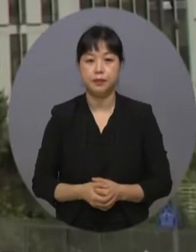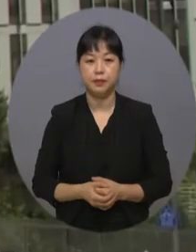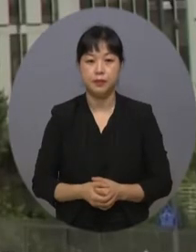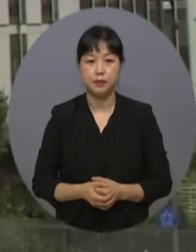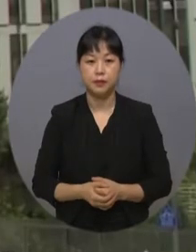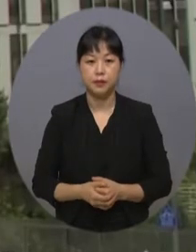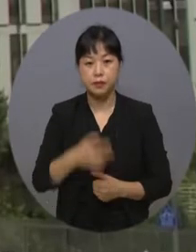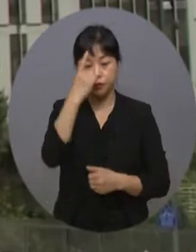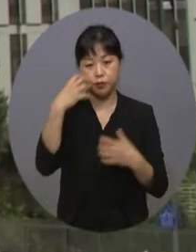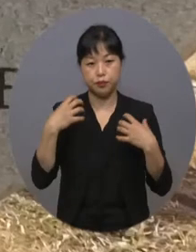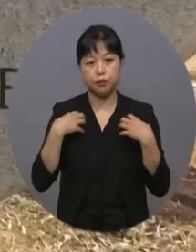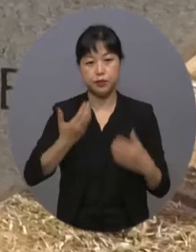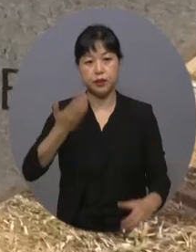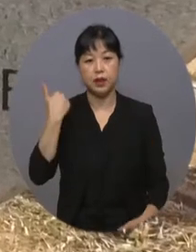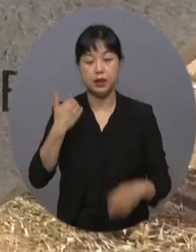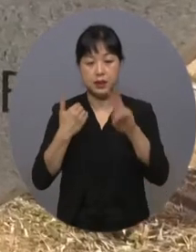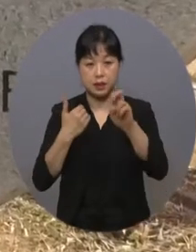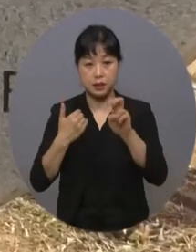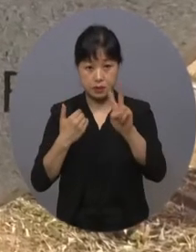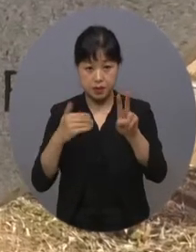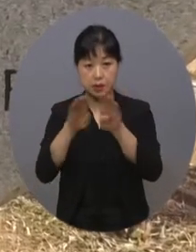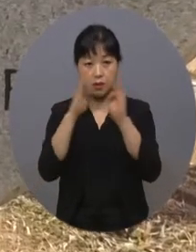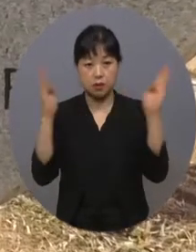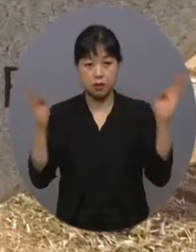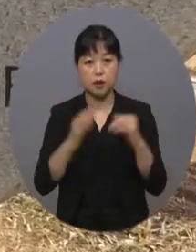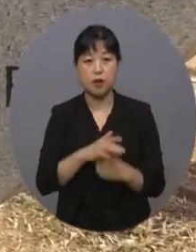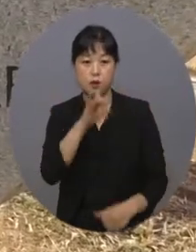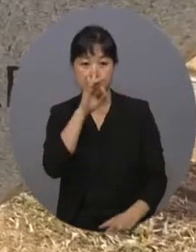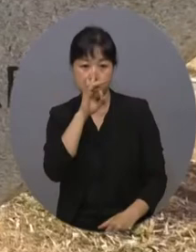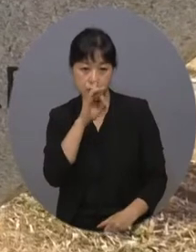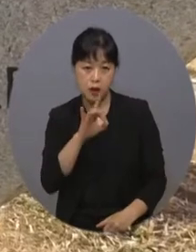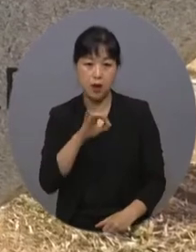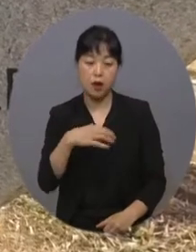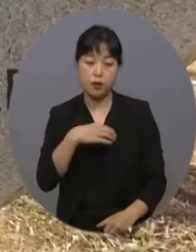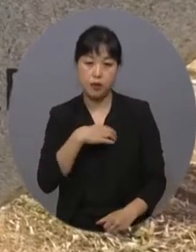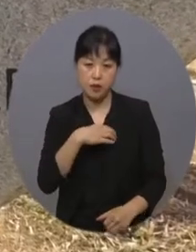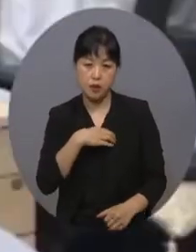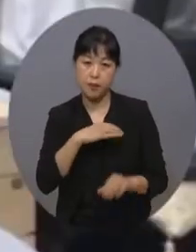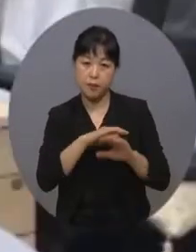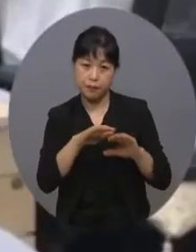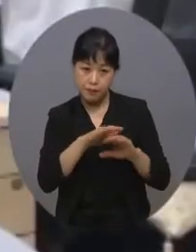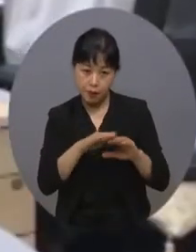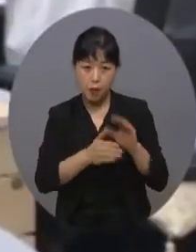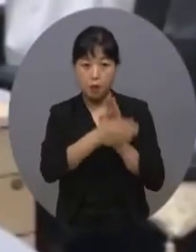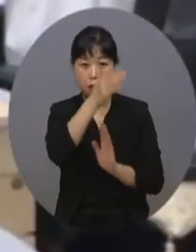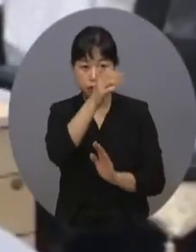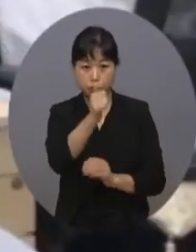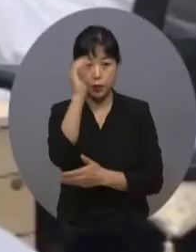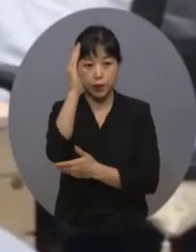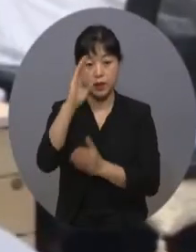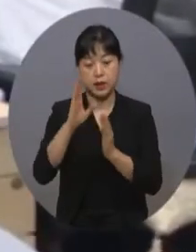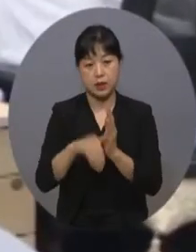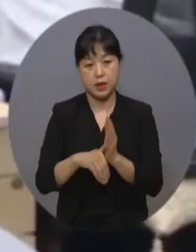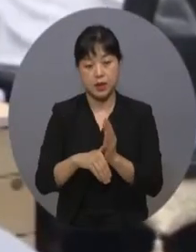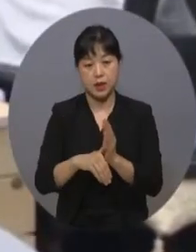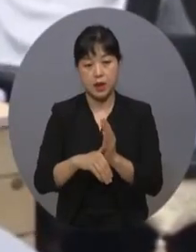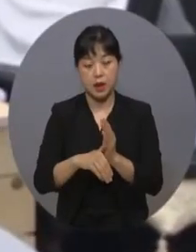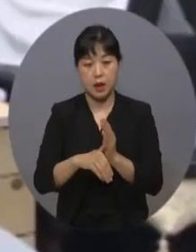정부는 지난 22일 열린 중앙재난안전대책본부 정례 브리핑에서 23일 101만